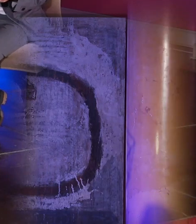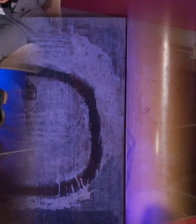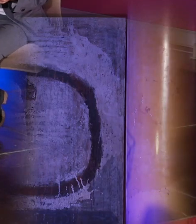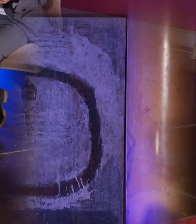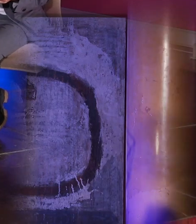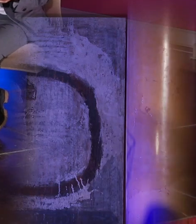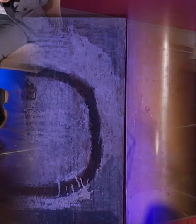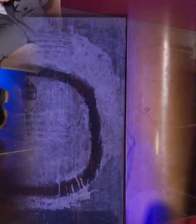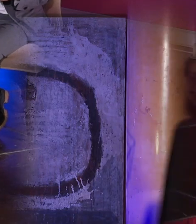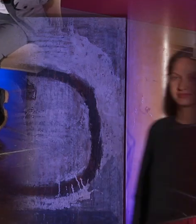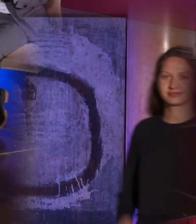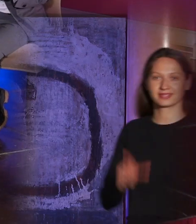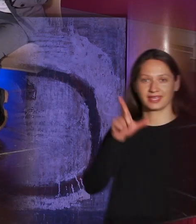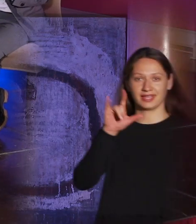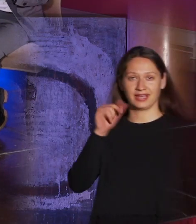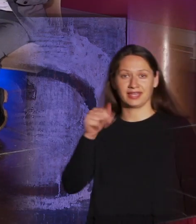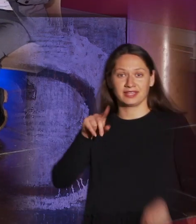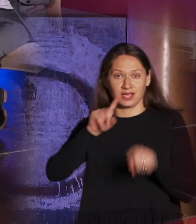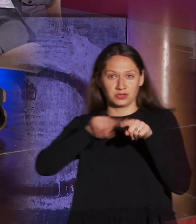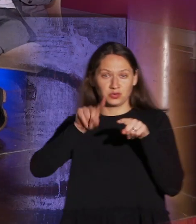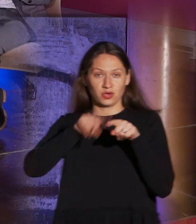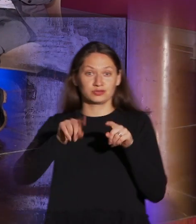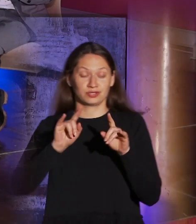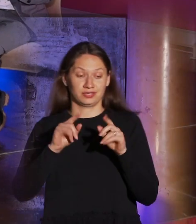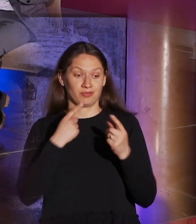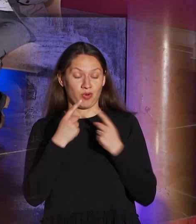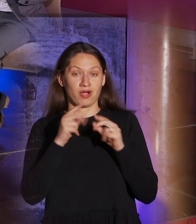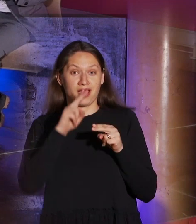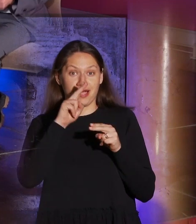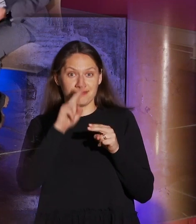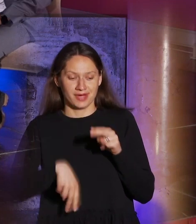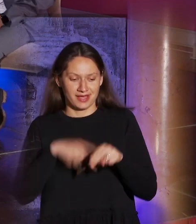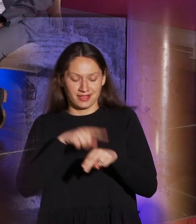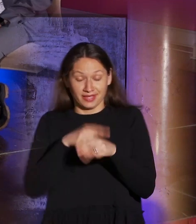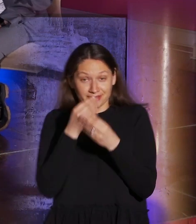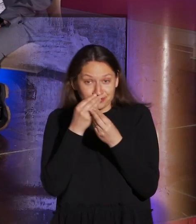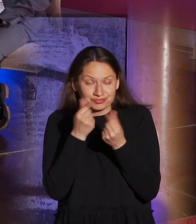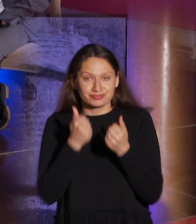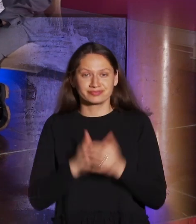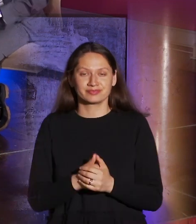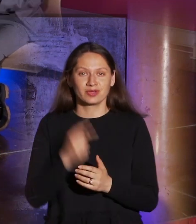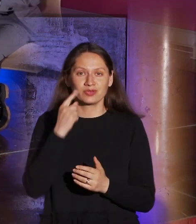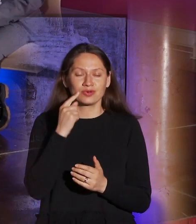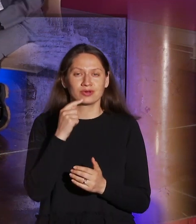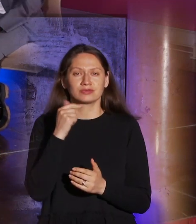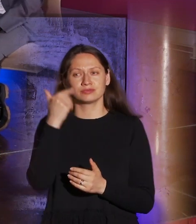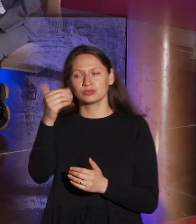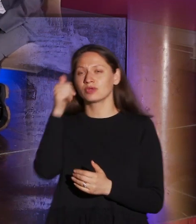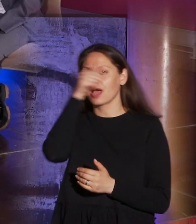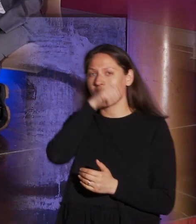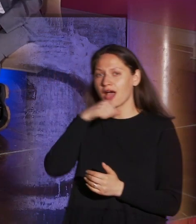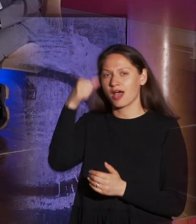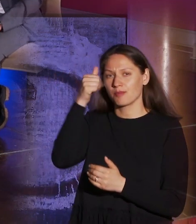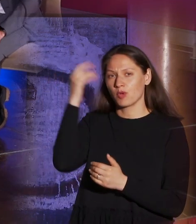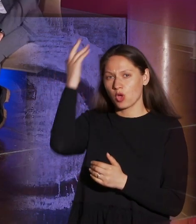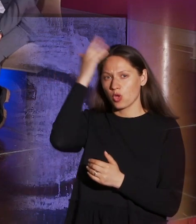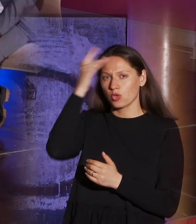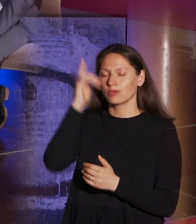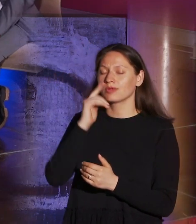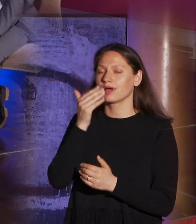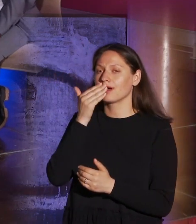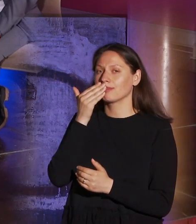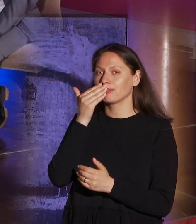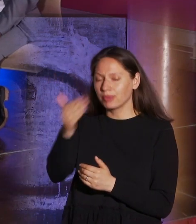norėčiau prieš jau baigiant mūsų pokalbį, kadangi laikas labai greitai tirpsta, aš noriu paklausti jūsų asmeninės nuomonės. Ką jūs pati